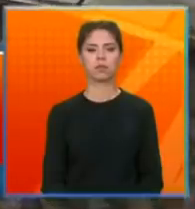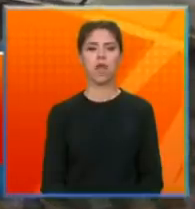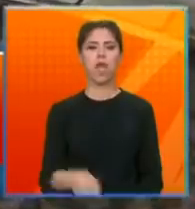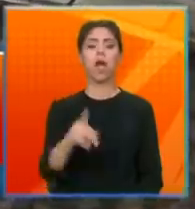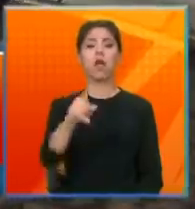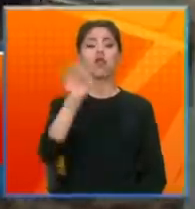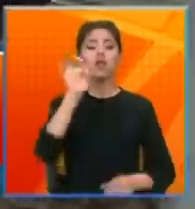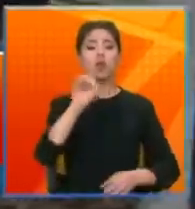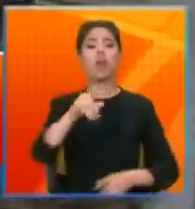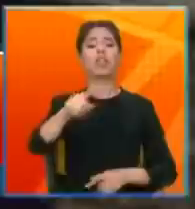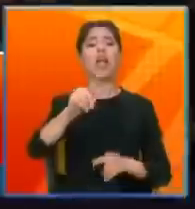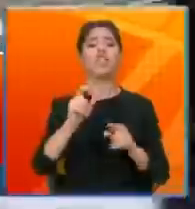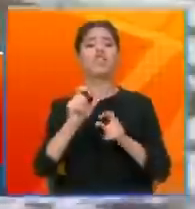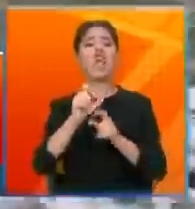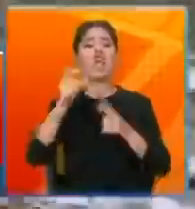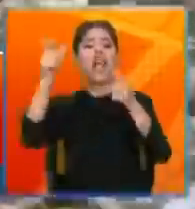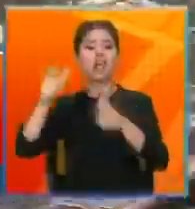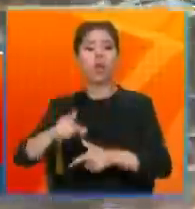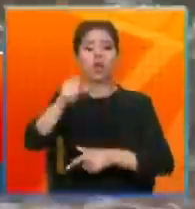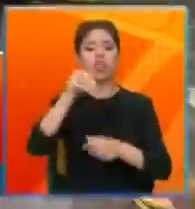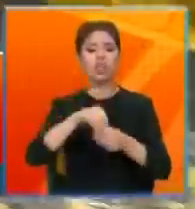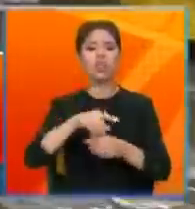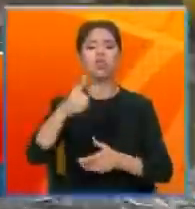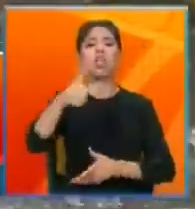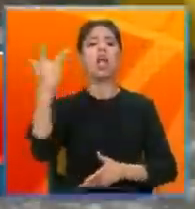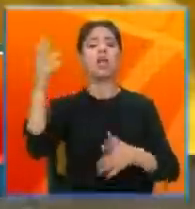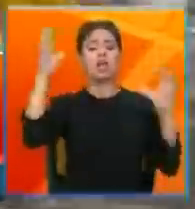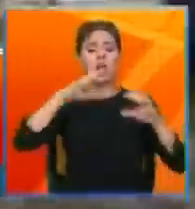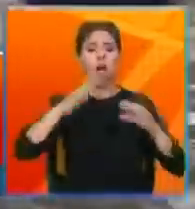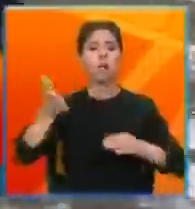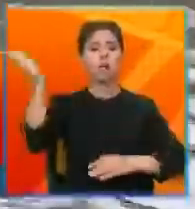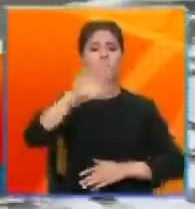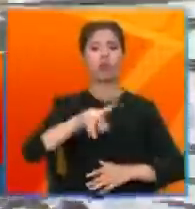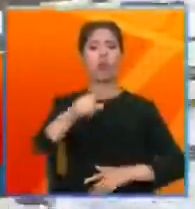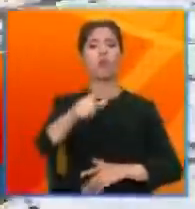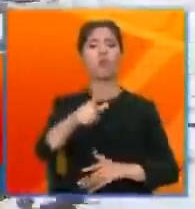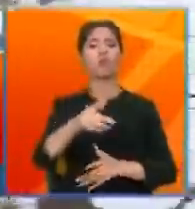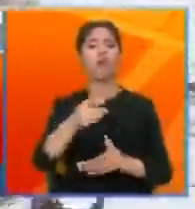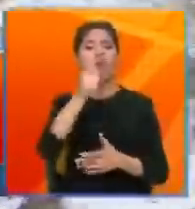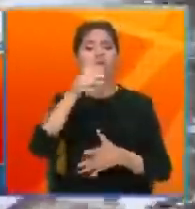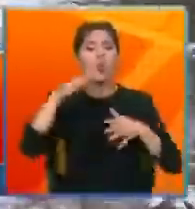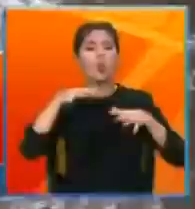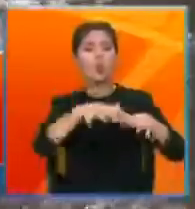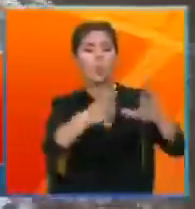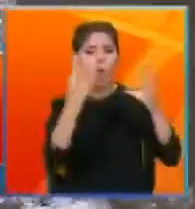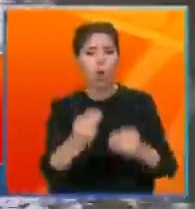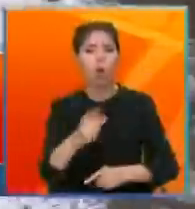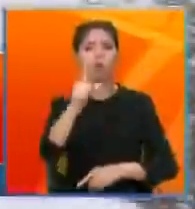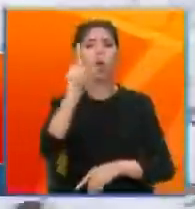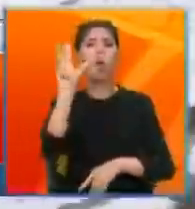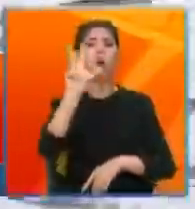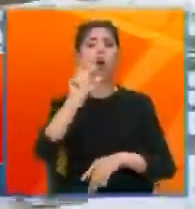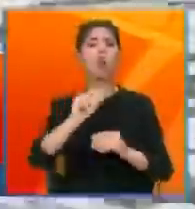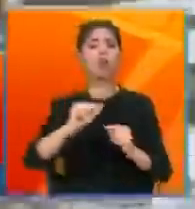Şu anda Çengelköy sahil yolundayız. Şiddetli yağışın ardından gördüğünüz gibi burada yoğun bir su birikintisi oluştu. Yaklaşık